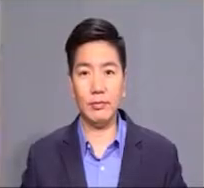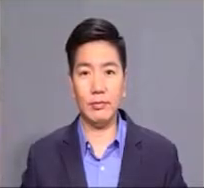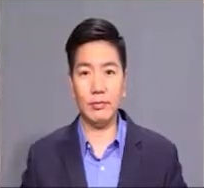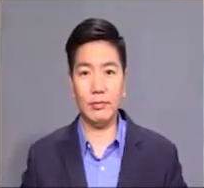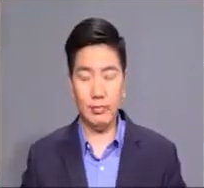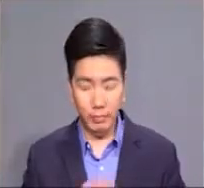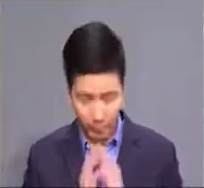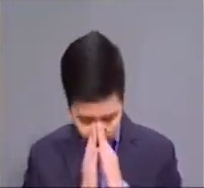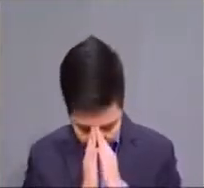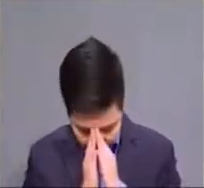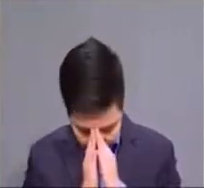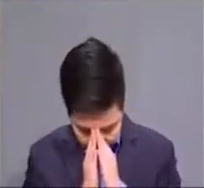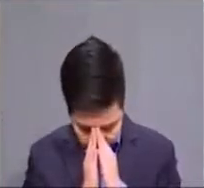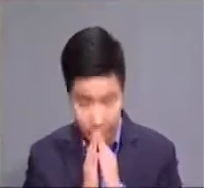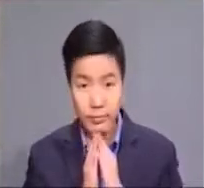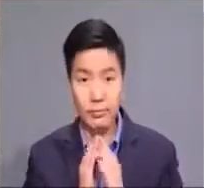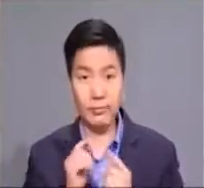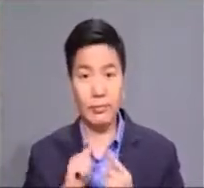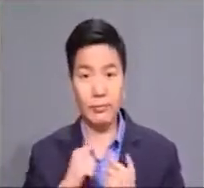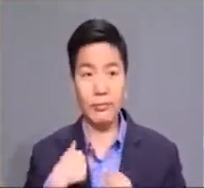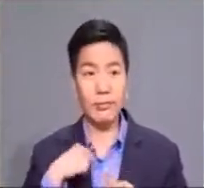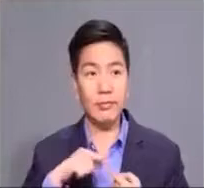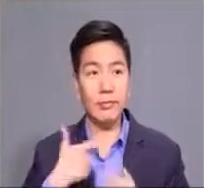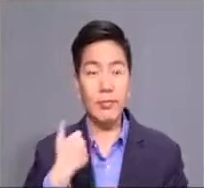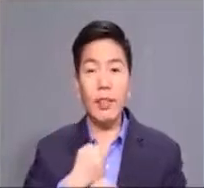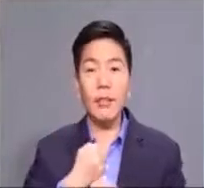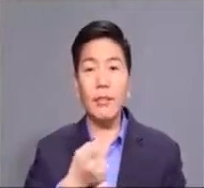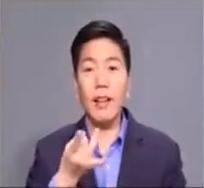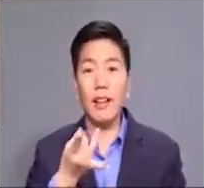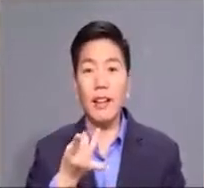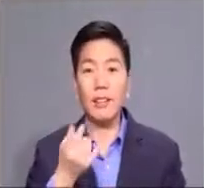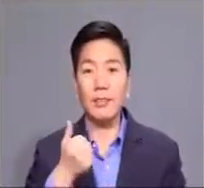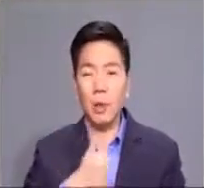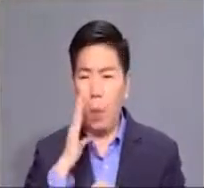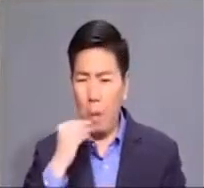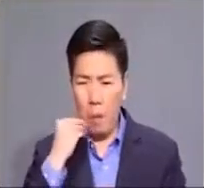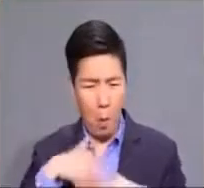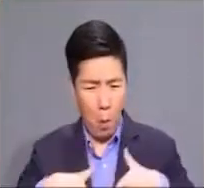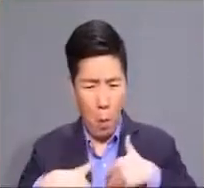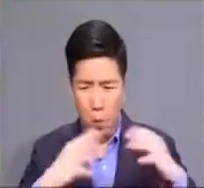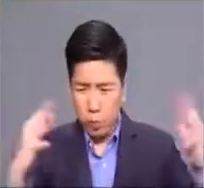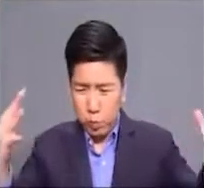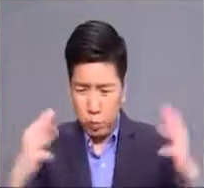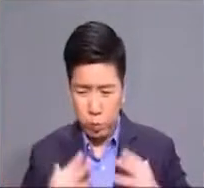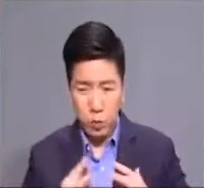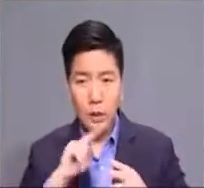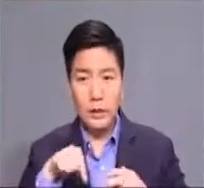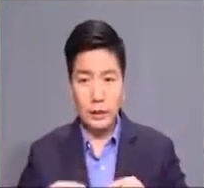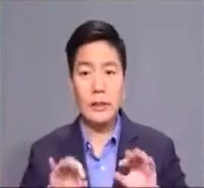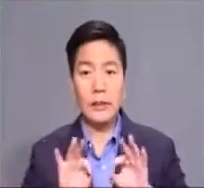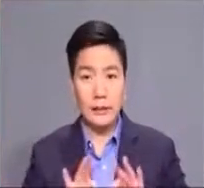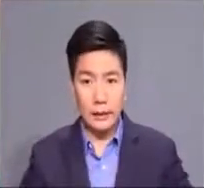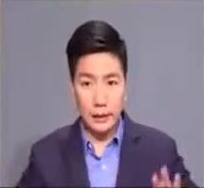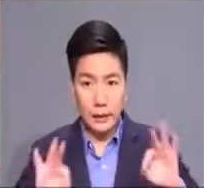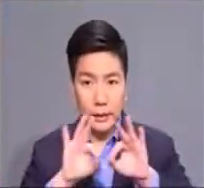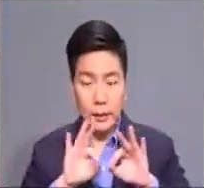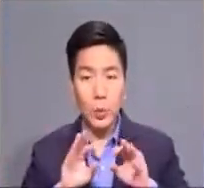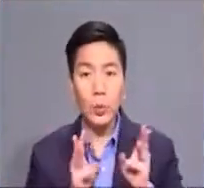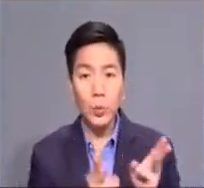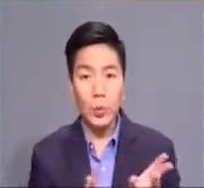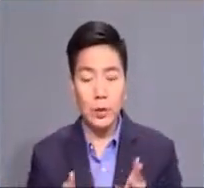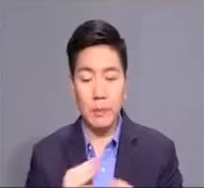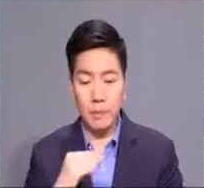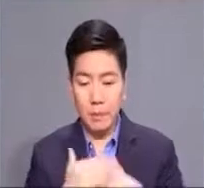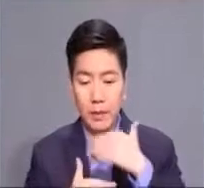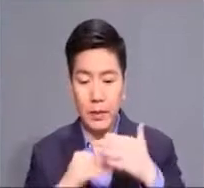สวัสดีครับ สวัสดีครับ สวัสดีครับ สวัสดีครับ กำลังทำอะไรฮะชาวบ้านมากันเยอะแยะไปหมดเลยวันนี ้ก็เป็นช่วงสำคัญนะภายใต้มาตรการพัฒน